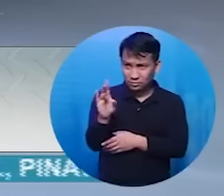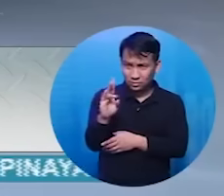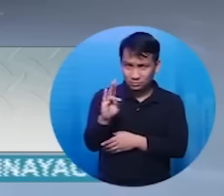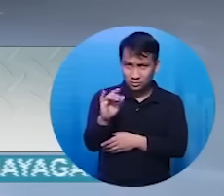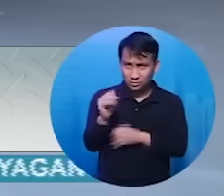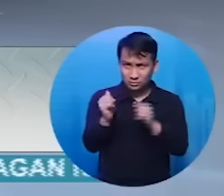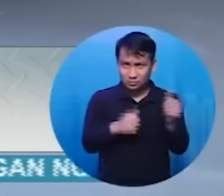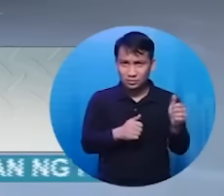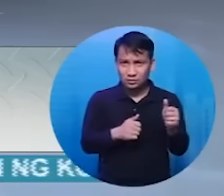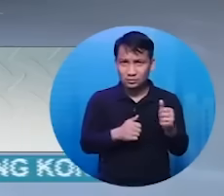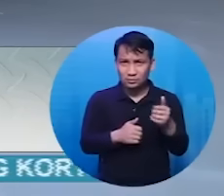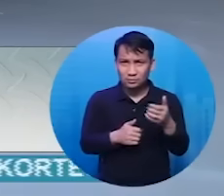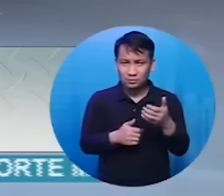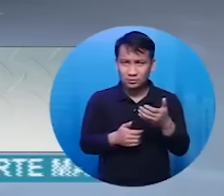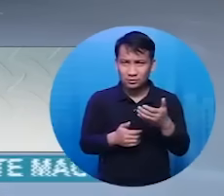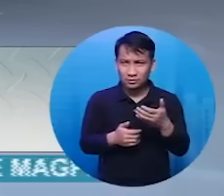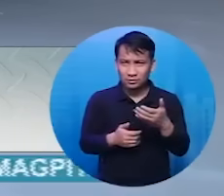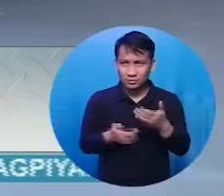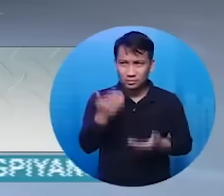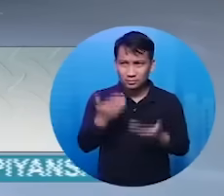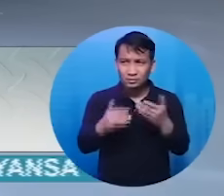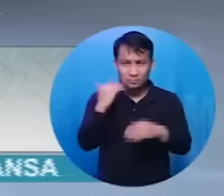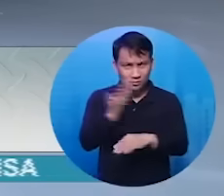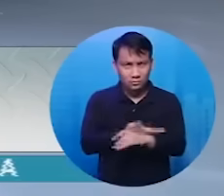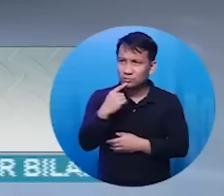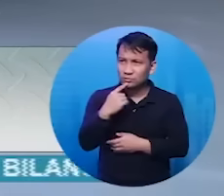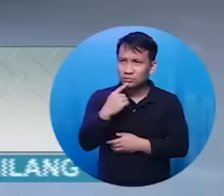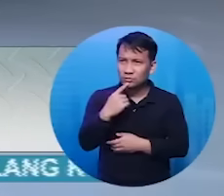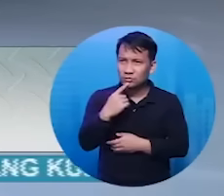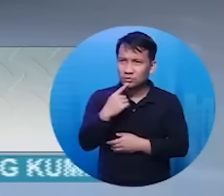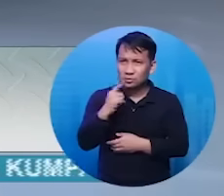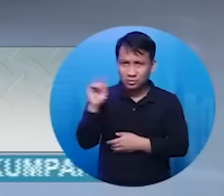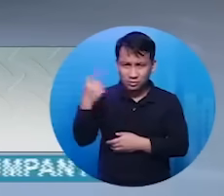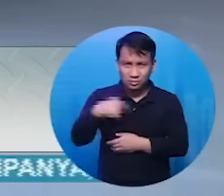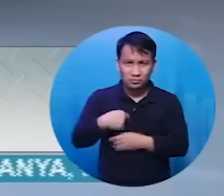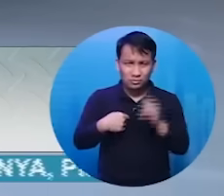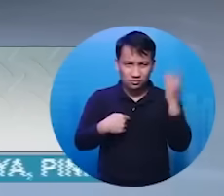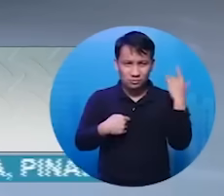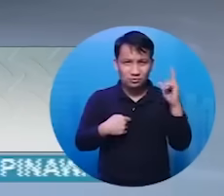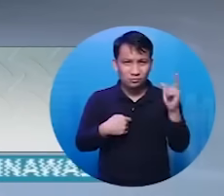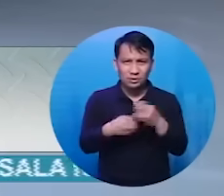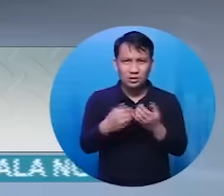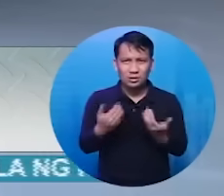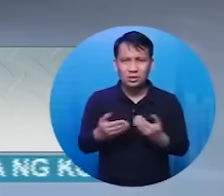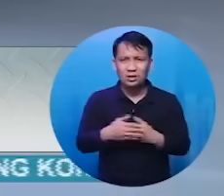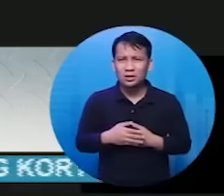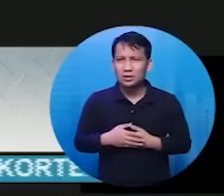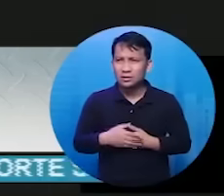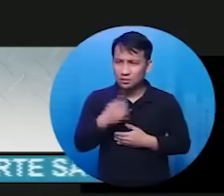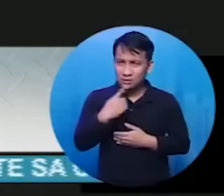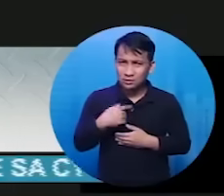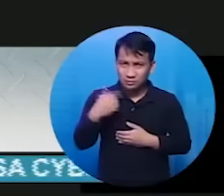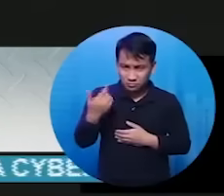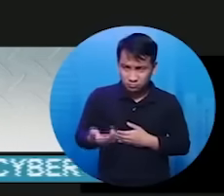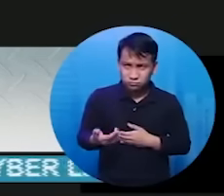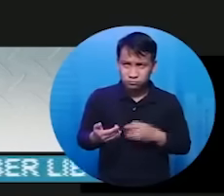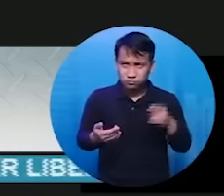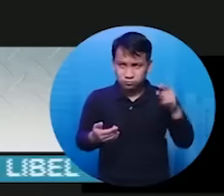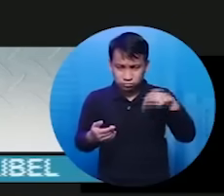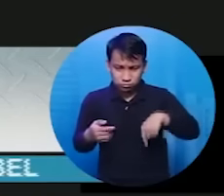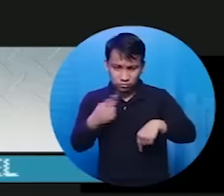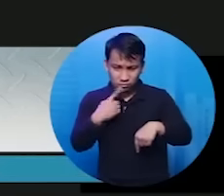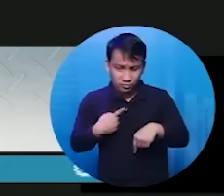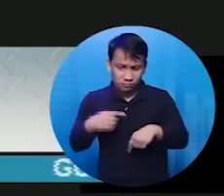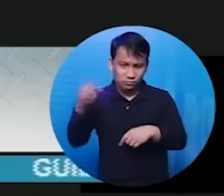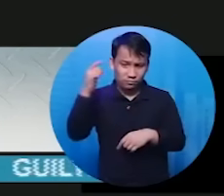yan. Hindi lang sa inyo, kundi sa iba pa mga kapatid. Opo. Bali, noong 2017 na po yun, na-stress na po ako, para na po